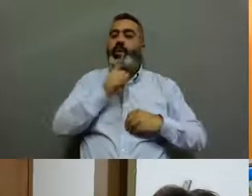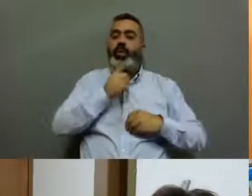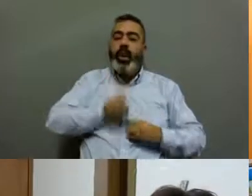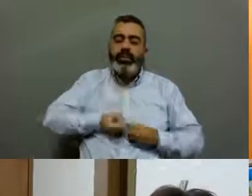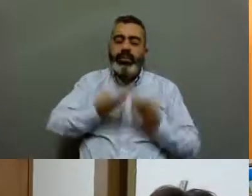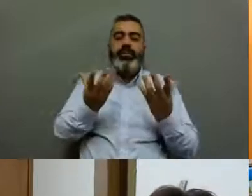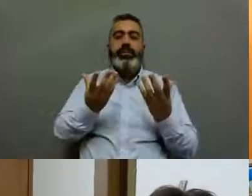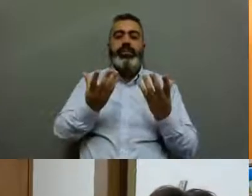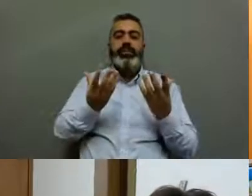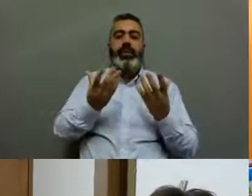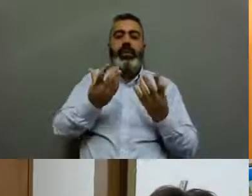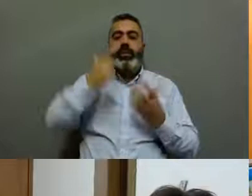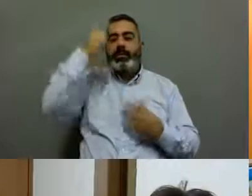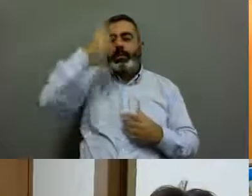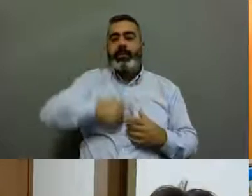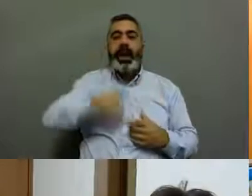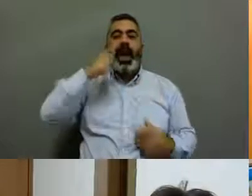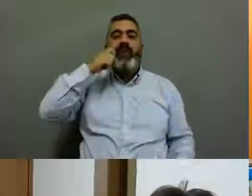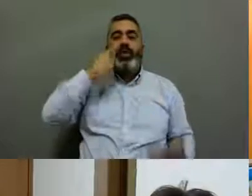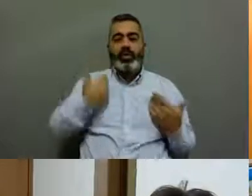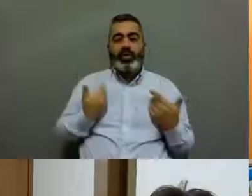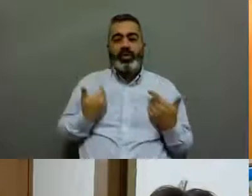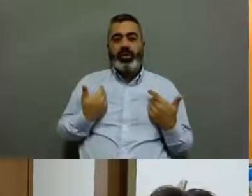εκφάνσεις αυτού που ονομάζουμε αυτού.